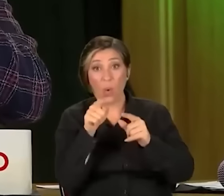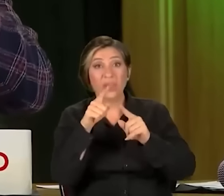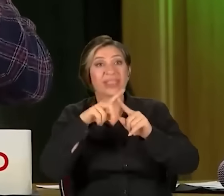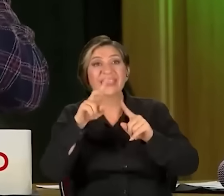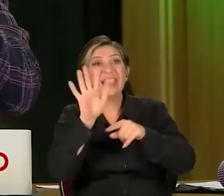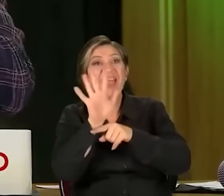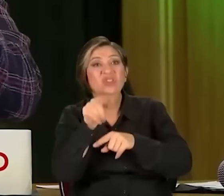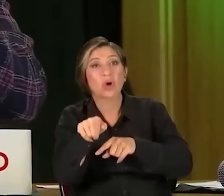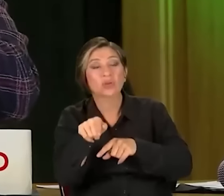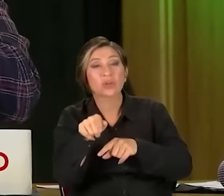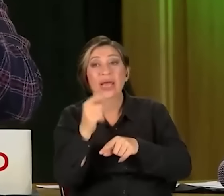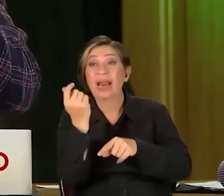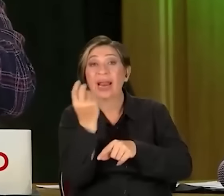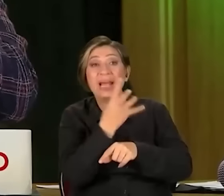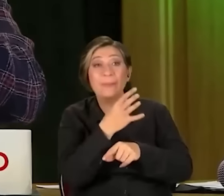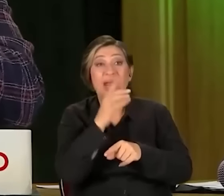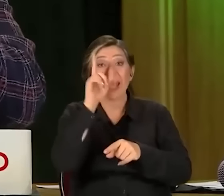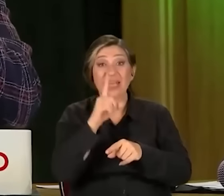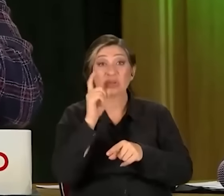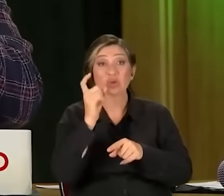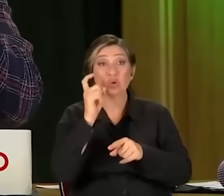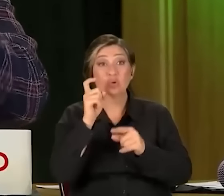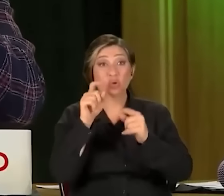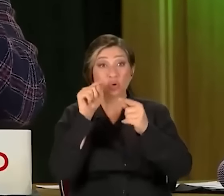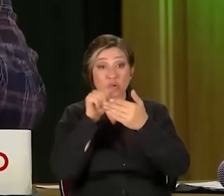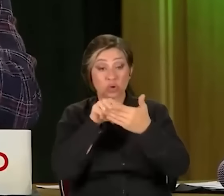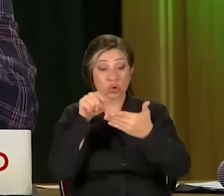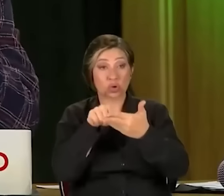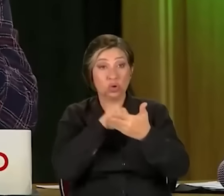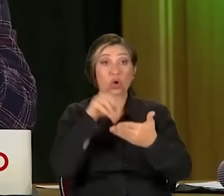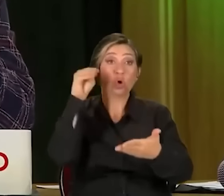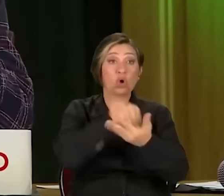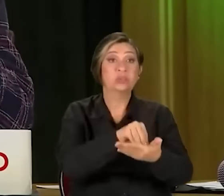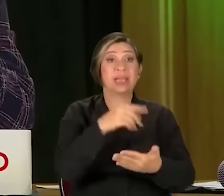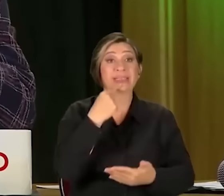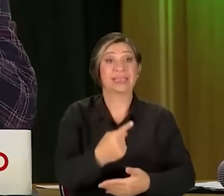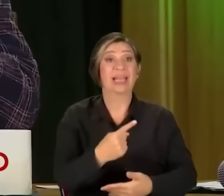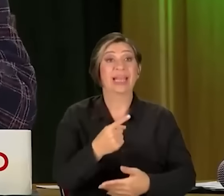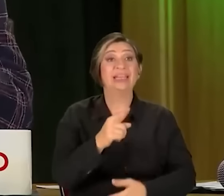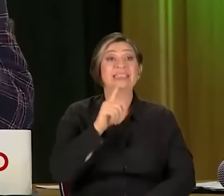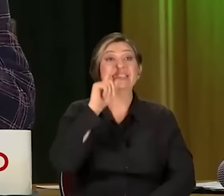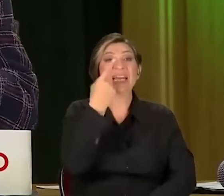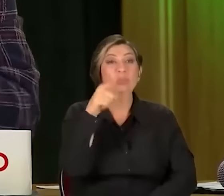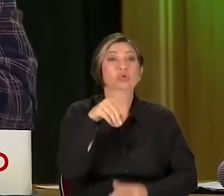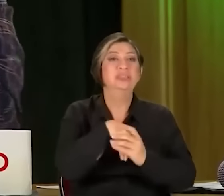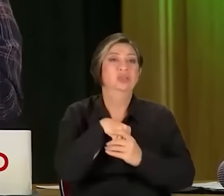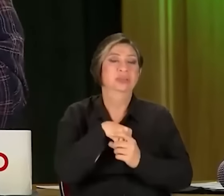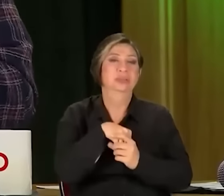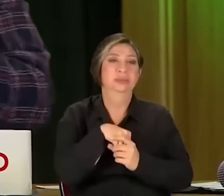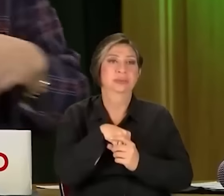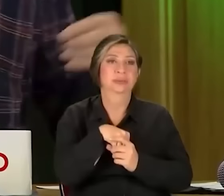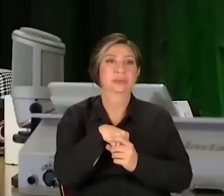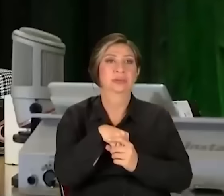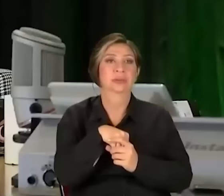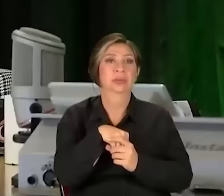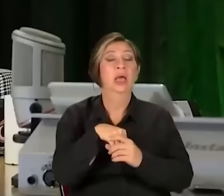kanalı rakamlar arasında ilk 9 tuş arasına bir yere koysunlar diye. Sadece bunun için. Sadece